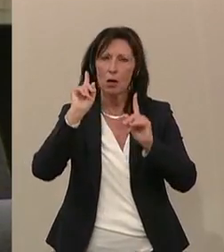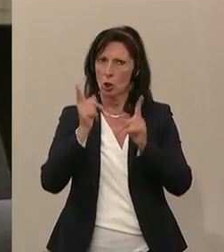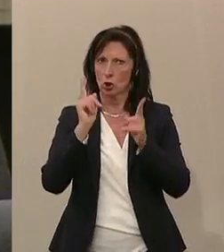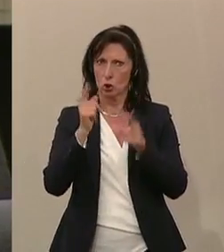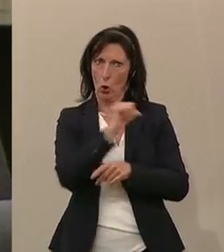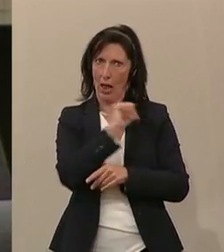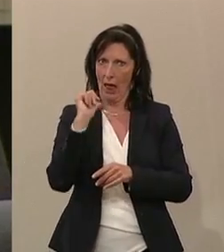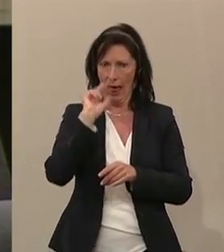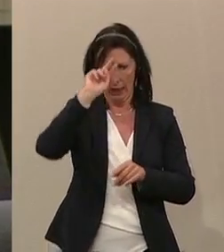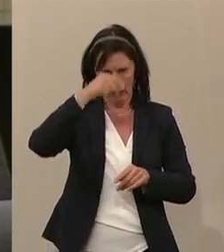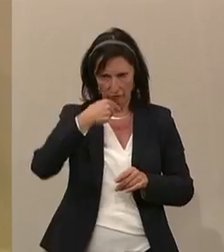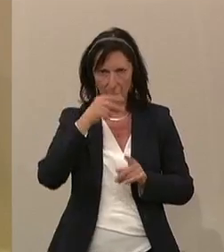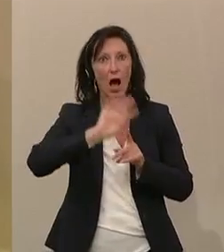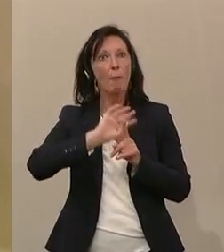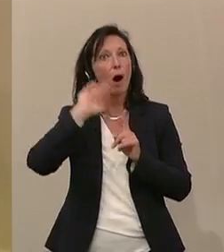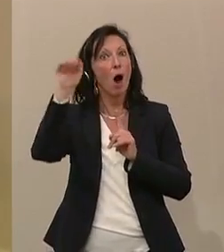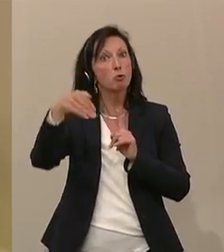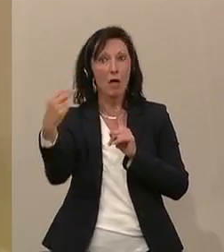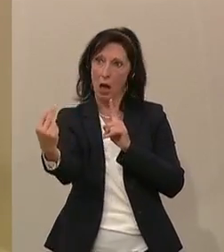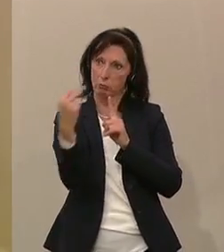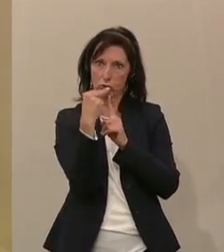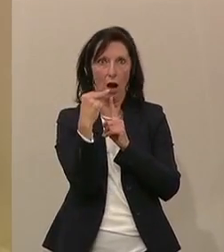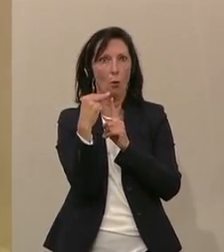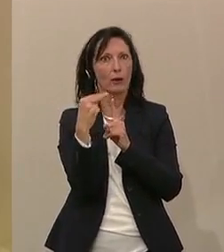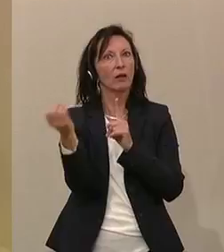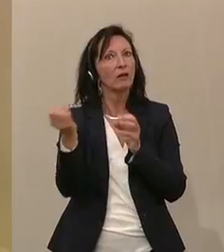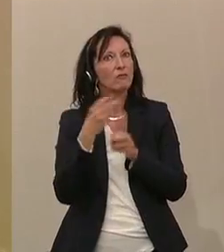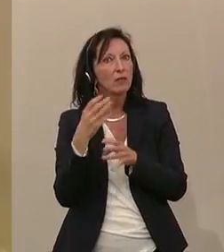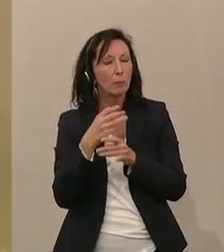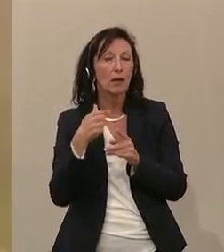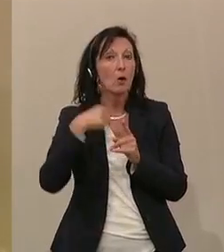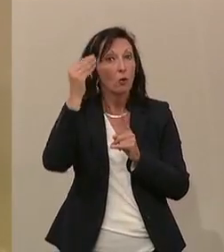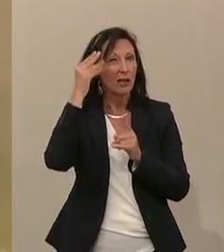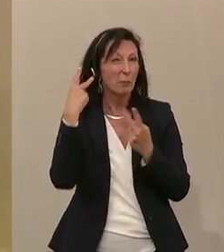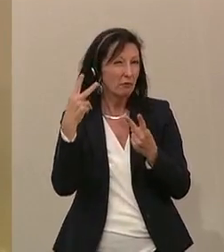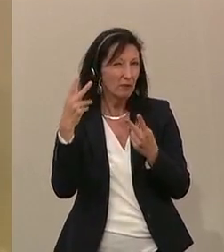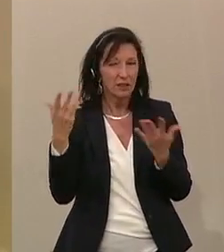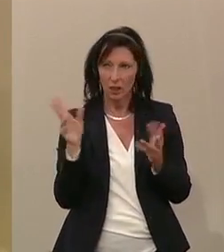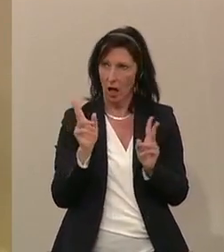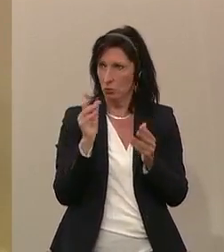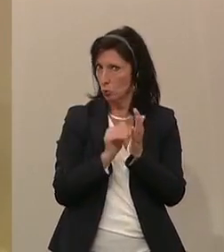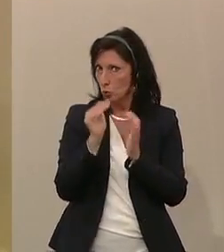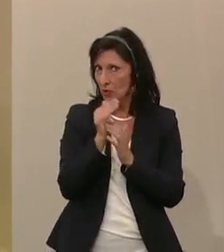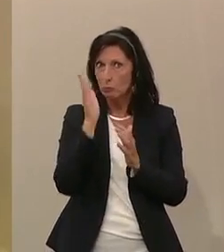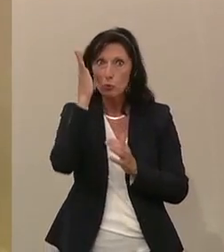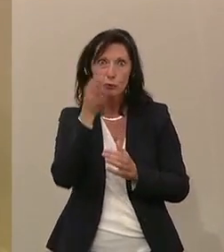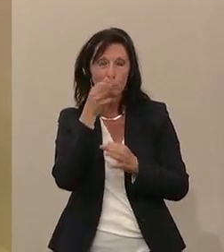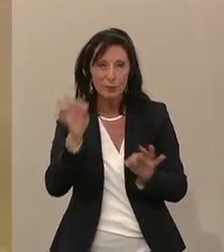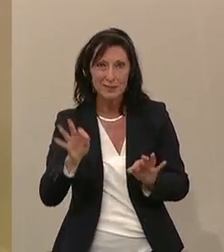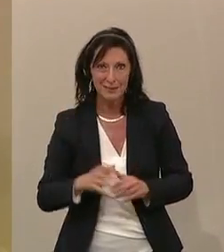die entsprechende Reflexion einführt. Und das ist einfach, glaube ich, ganz wichtig, unser System besser zu machen.